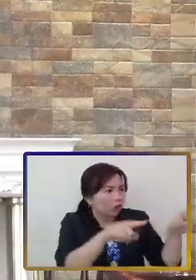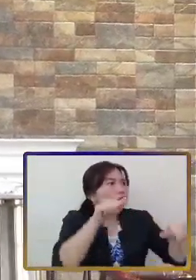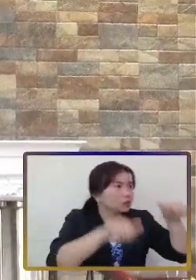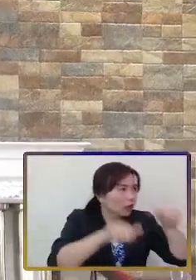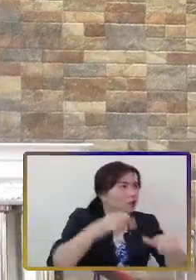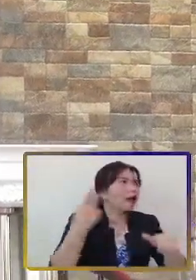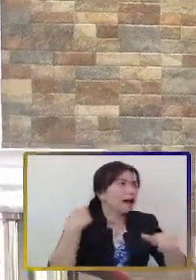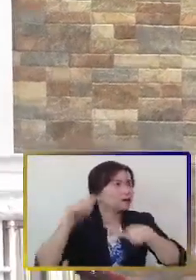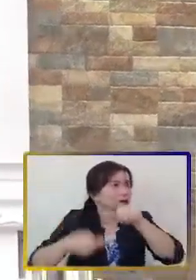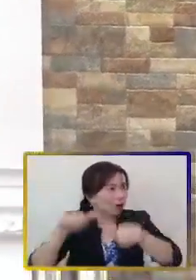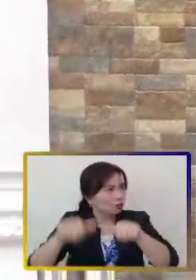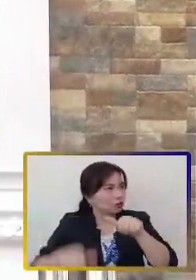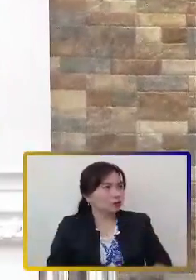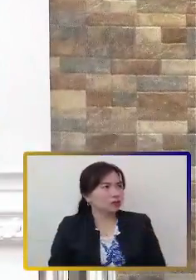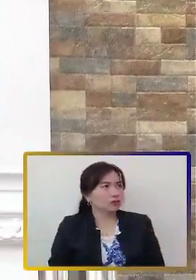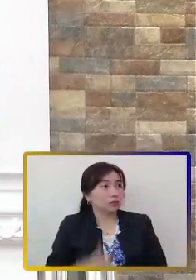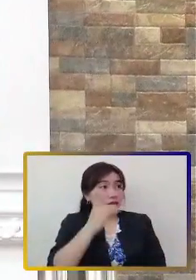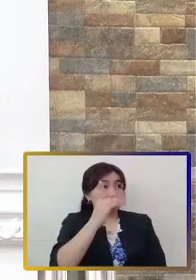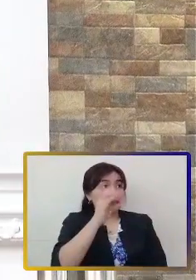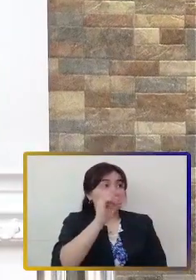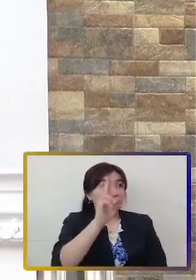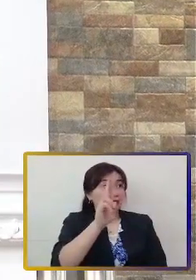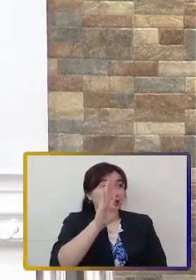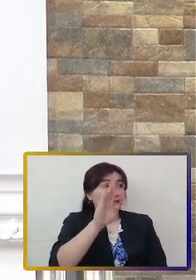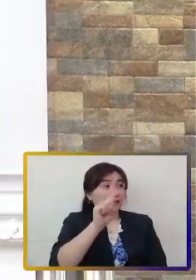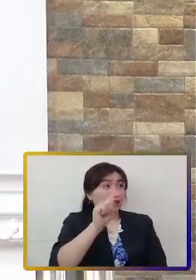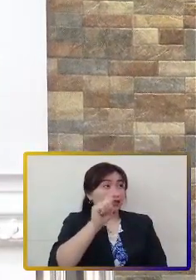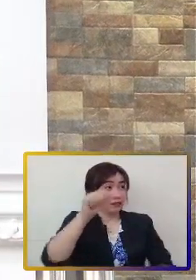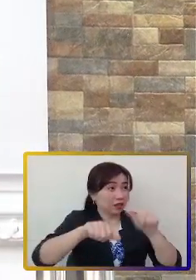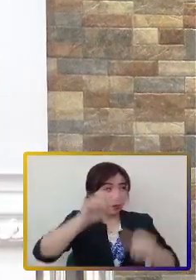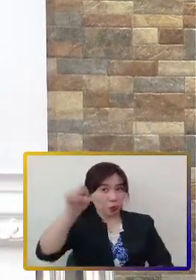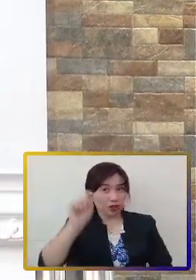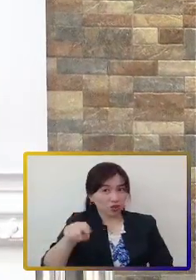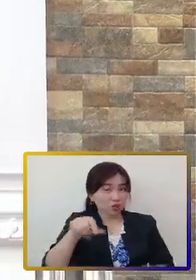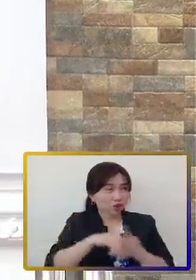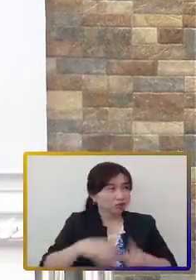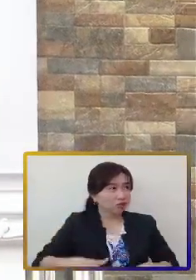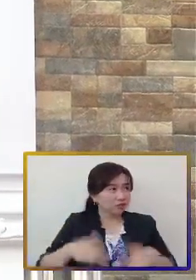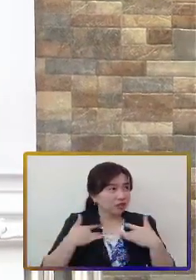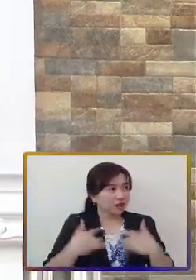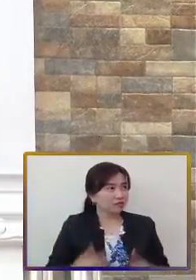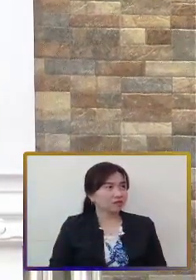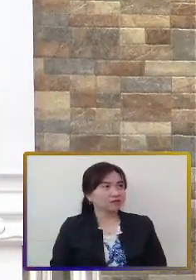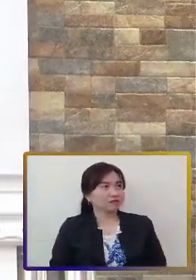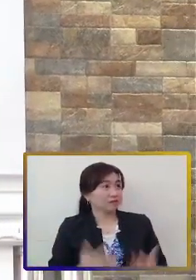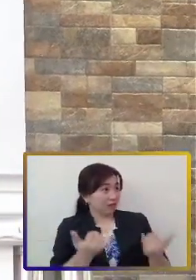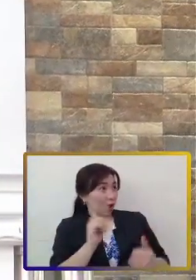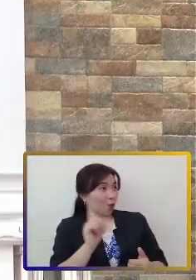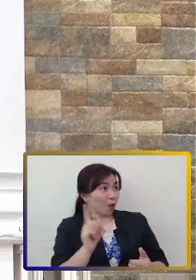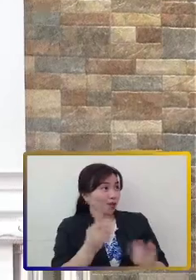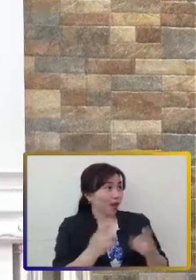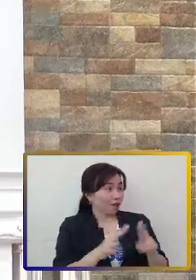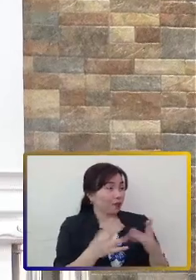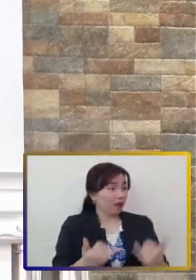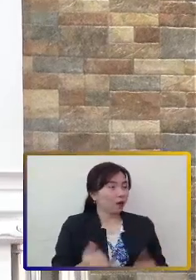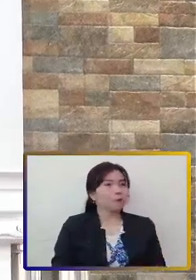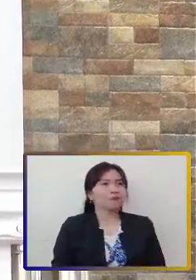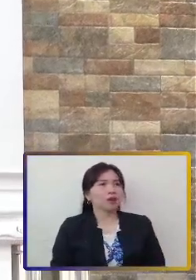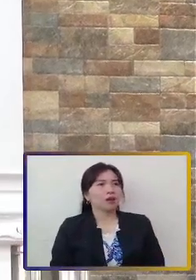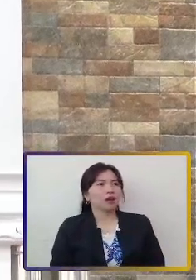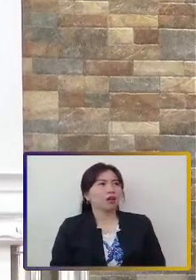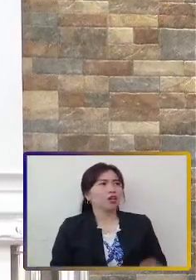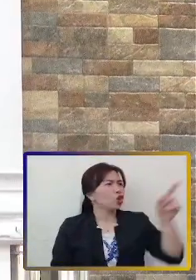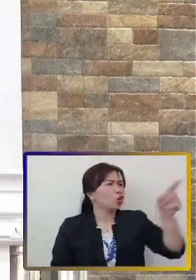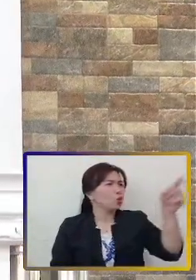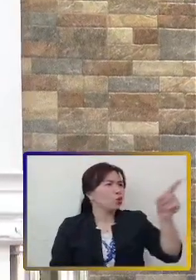hindi mo na alam tandaan mo hindi mo alam kung yung kasama mo Ay kaaway mo kakampi sabi ni lolo